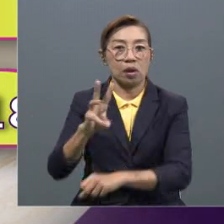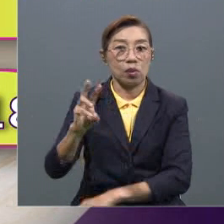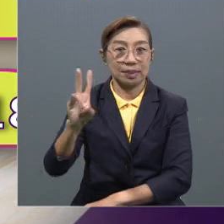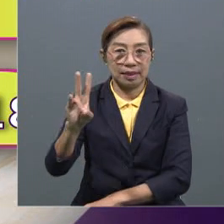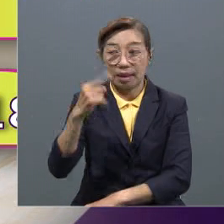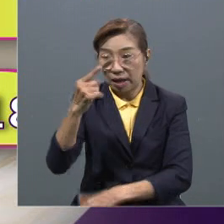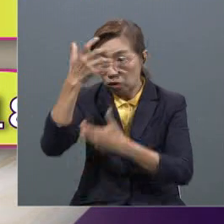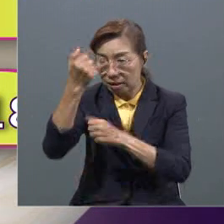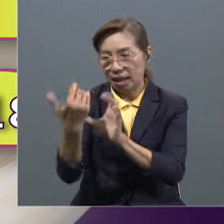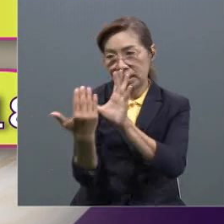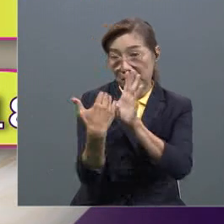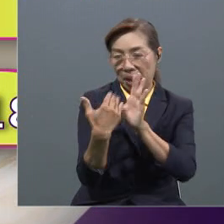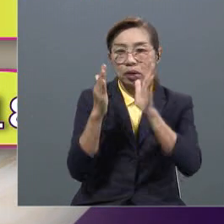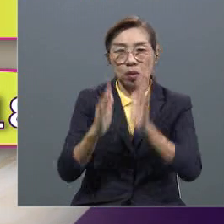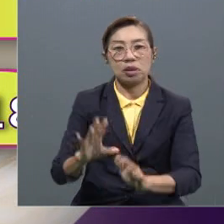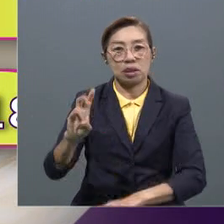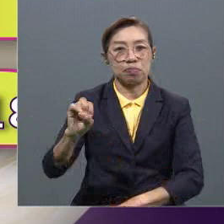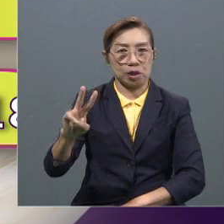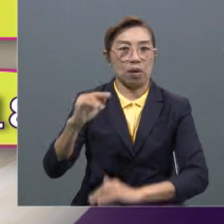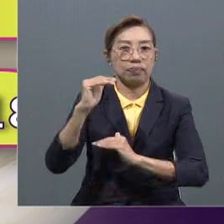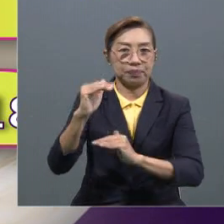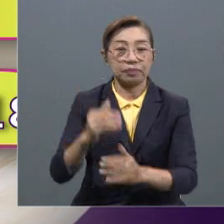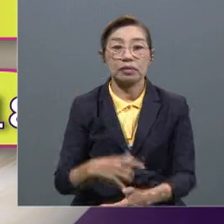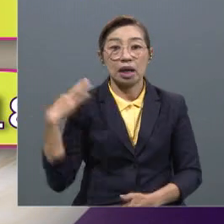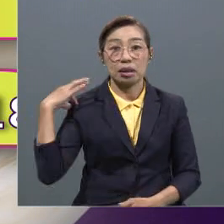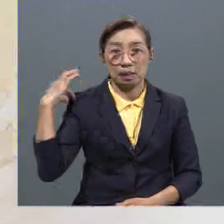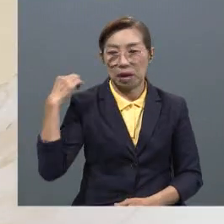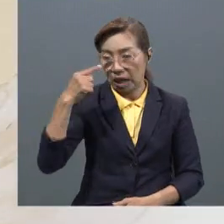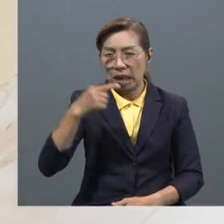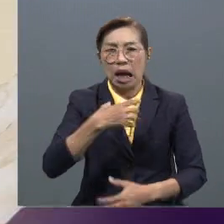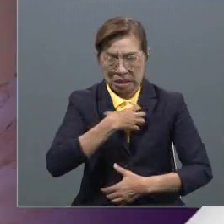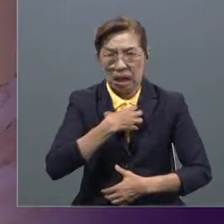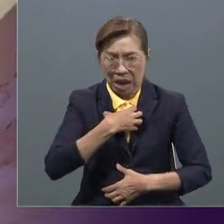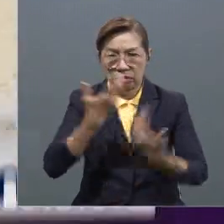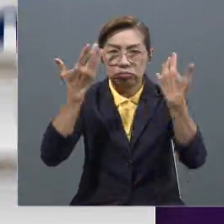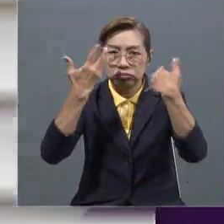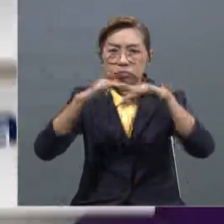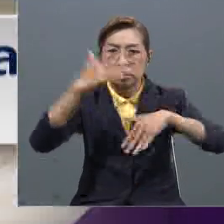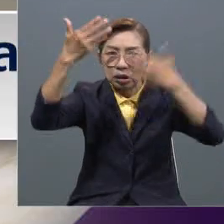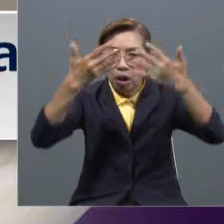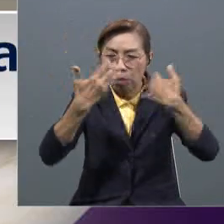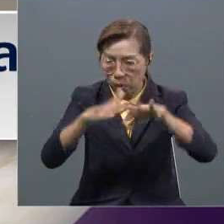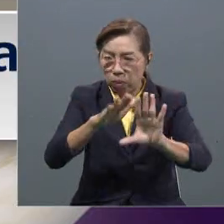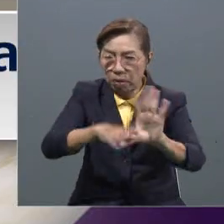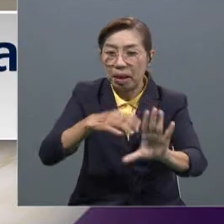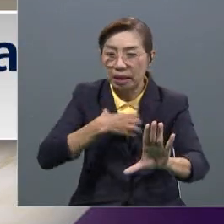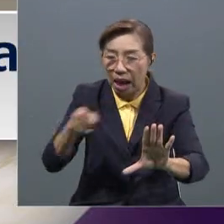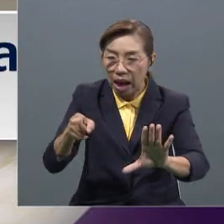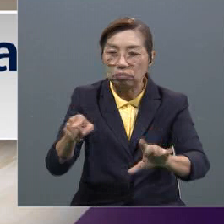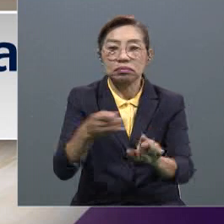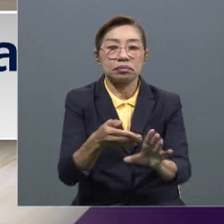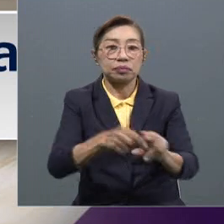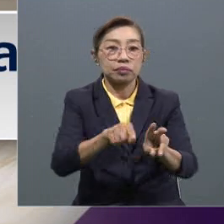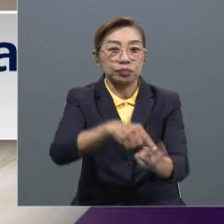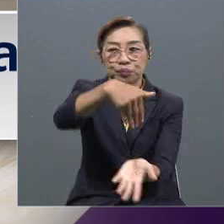จำนวนจำกัดเพียง 72ท่านเท่านั้นสำหรับอาสาสมัครที่มีความประสงค์จะเข้าร่วมกิจกรรมสามารถลงทะเบียนแจ้งรายชื่อได้